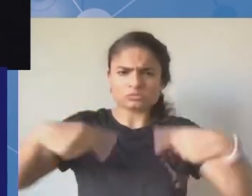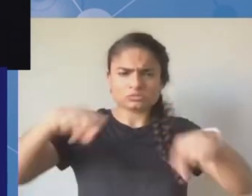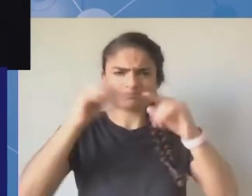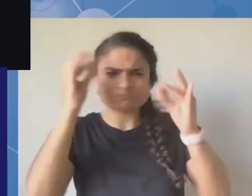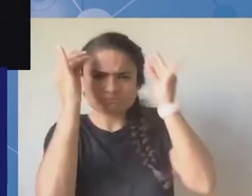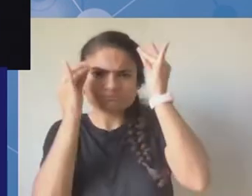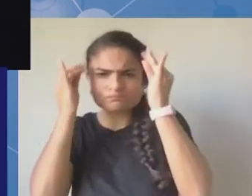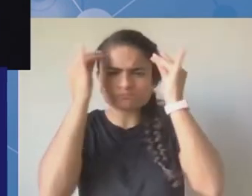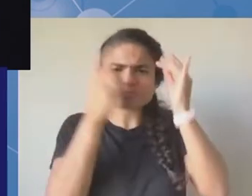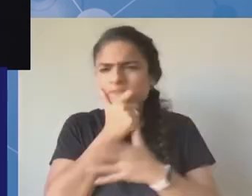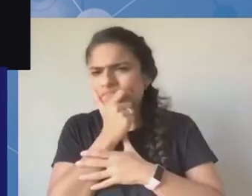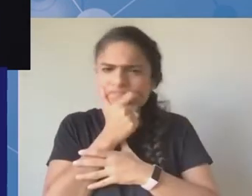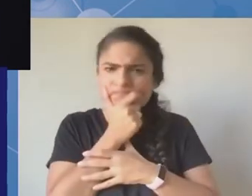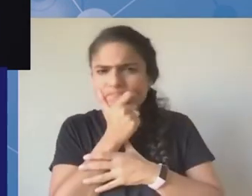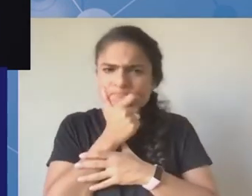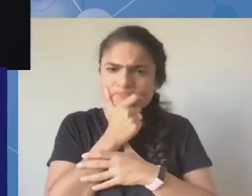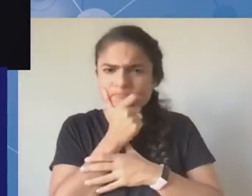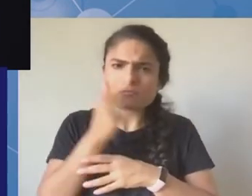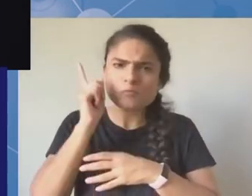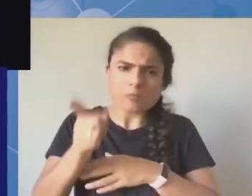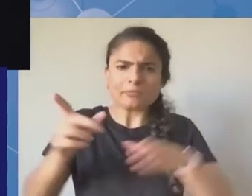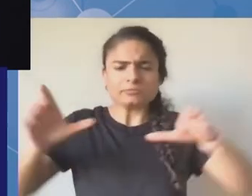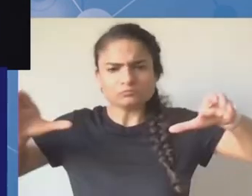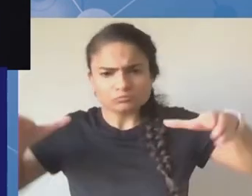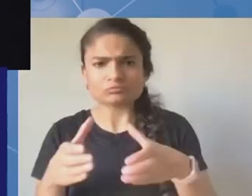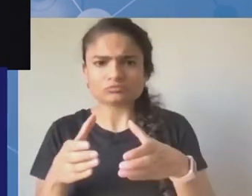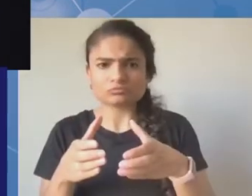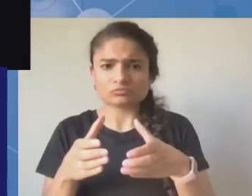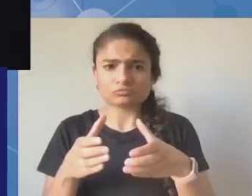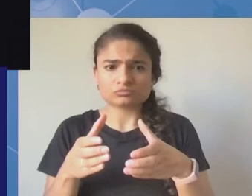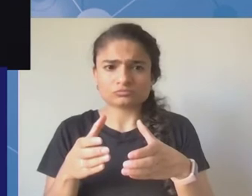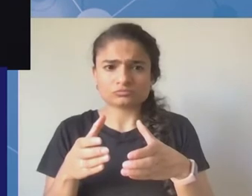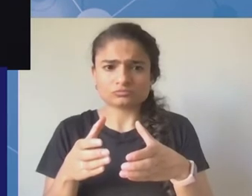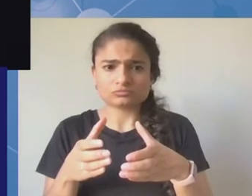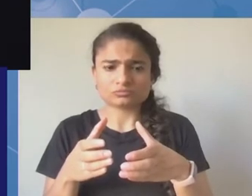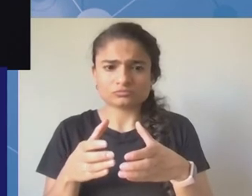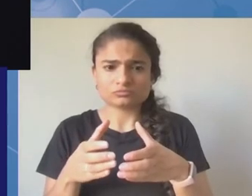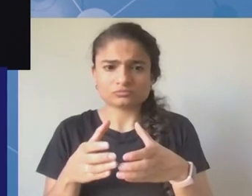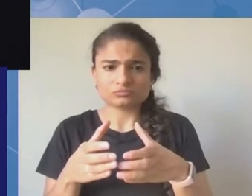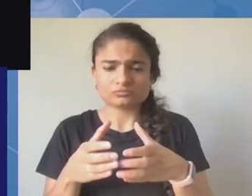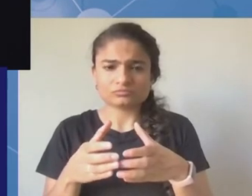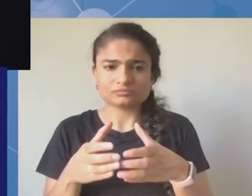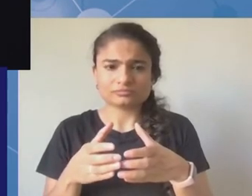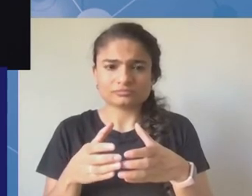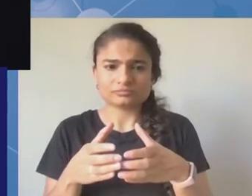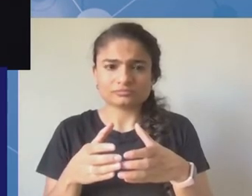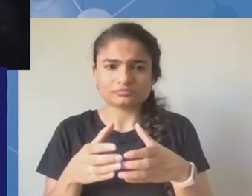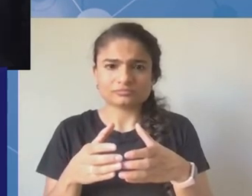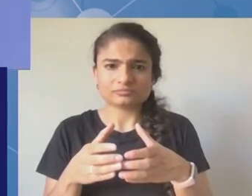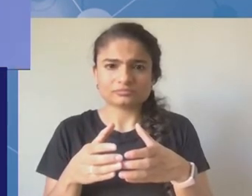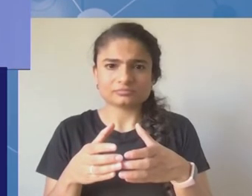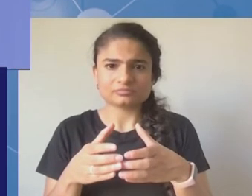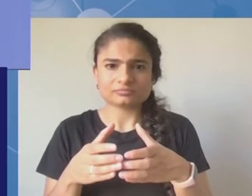الإصدار التالي لمنتدى الاي جي اف يجب تعيين بعض المرشدين او الموجهين